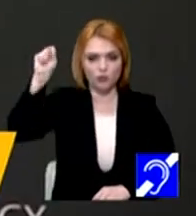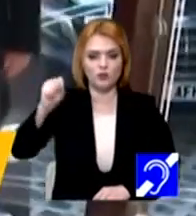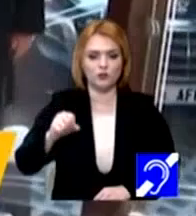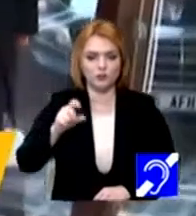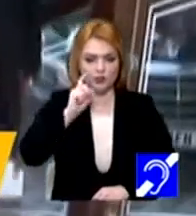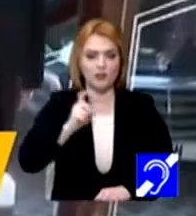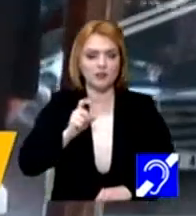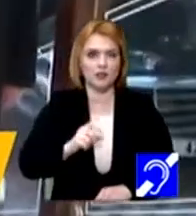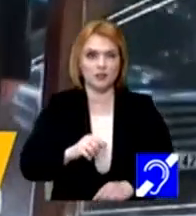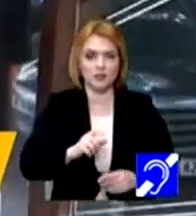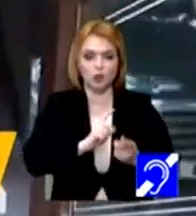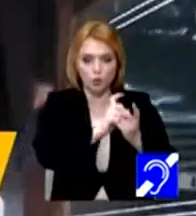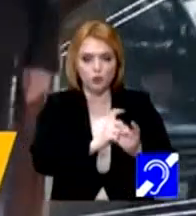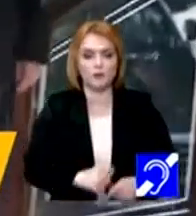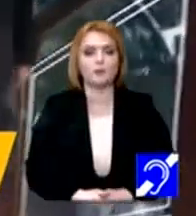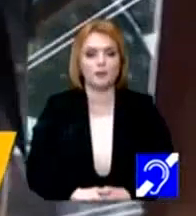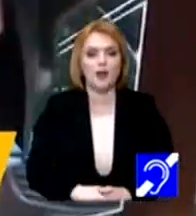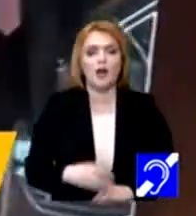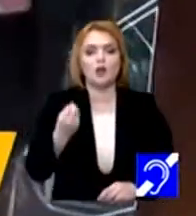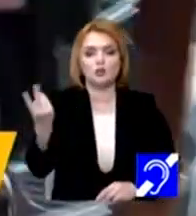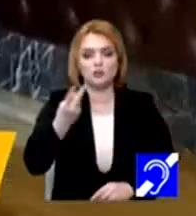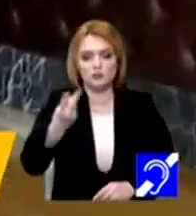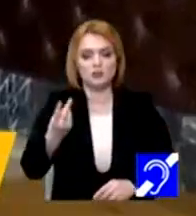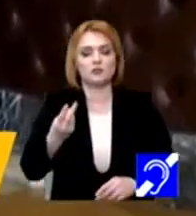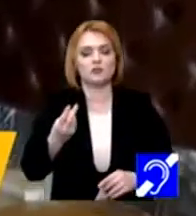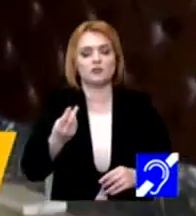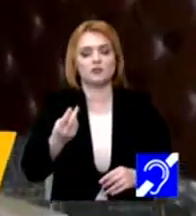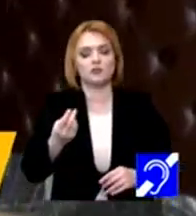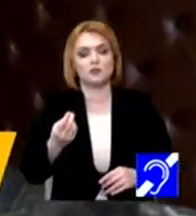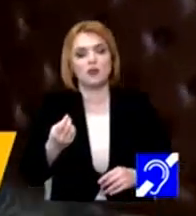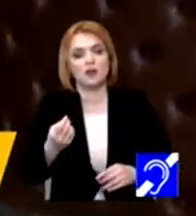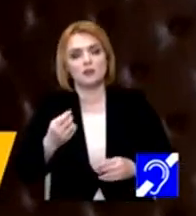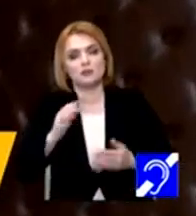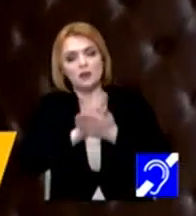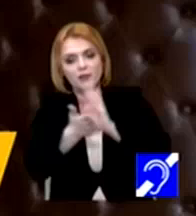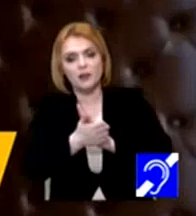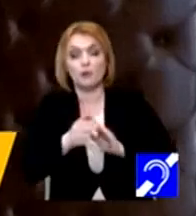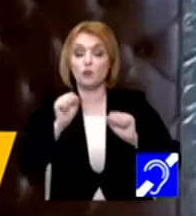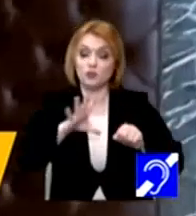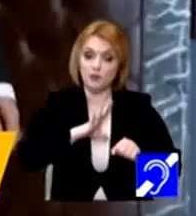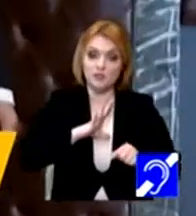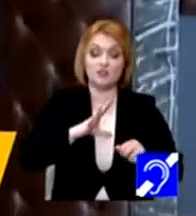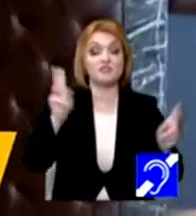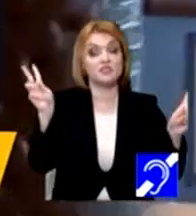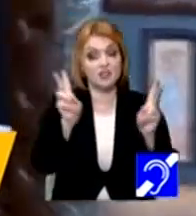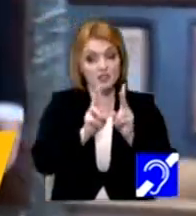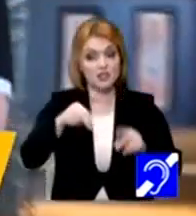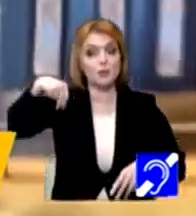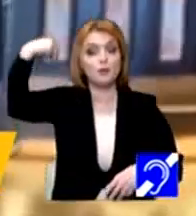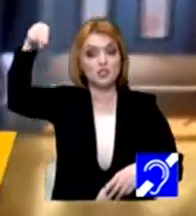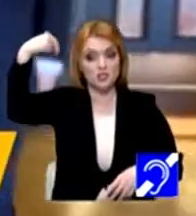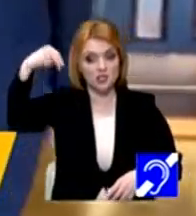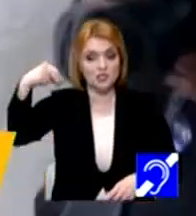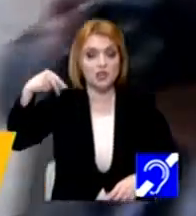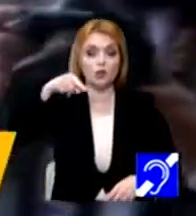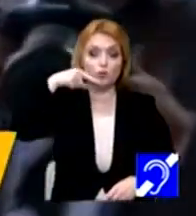fighting. Părțile au discutat și despre o eventuală întâlnire între președinții Volodymyr Zelensky și Vladimir Putin, fapt confirmat și de